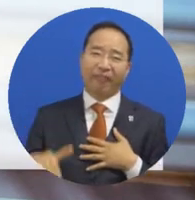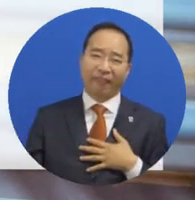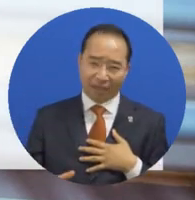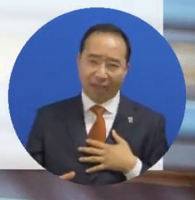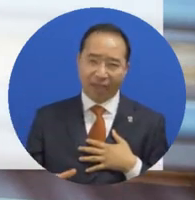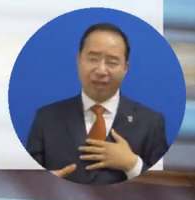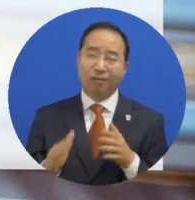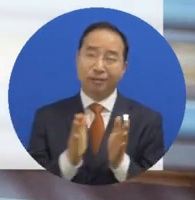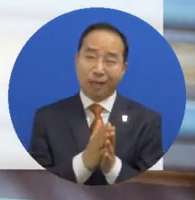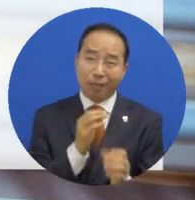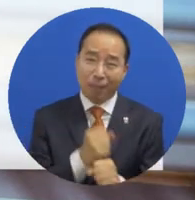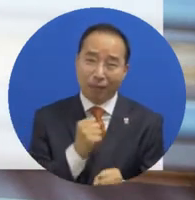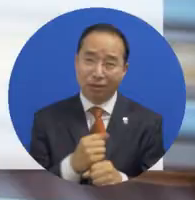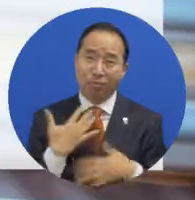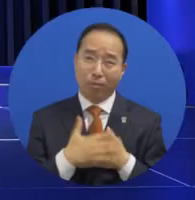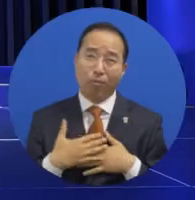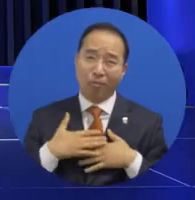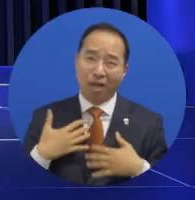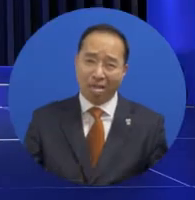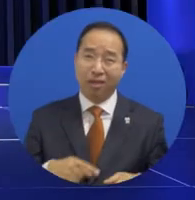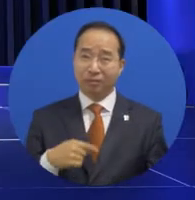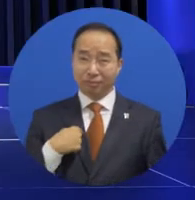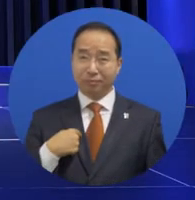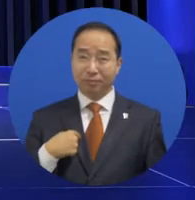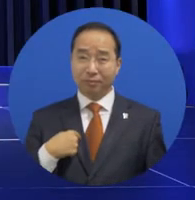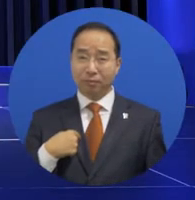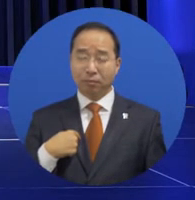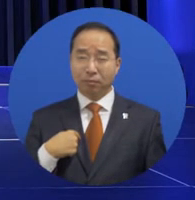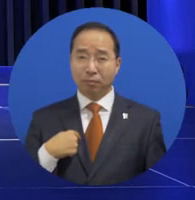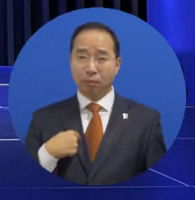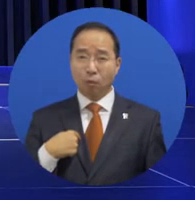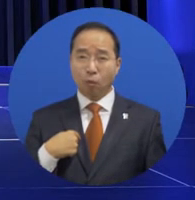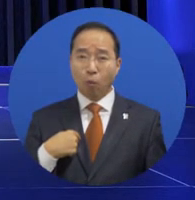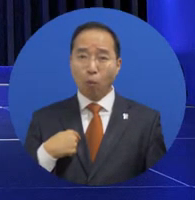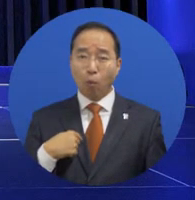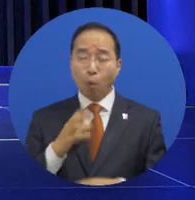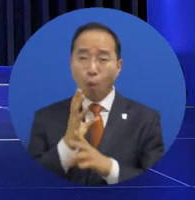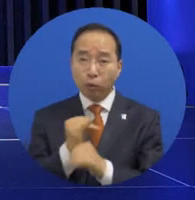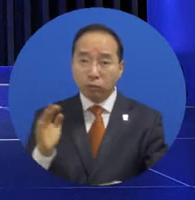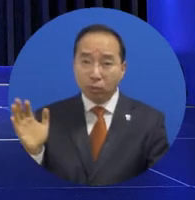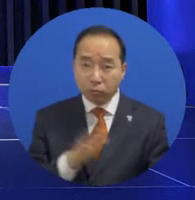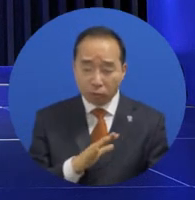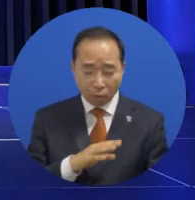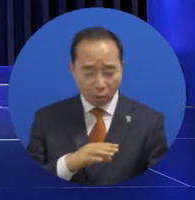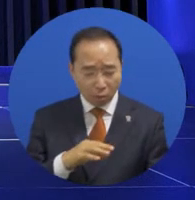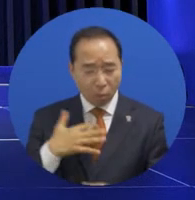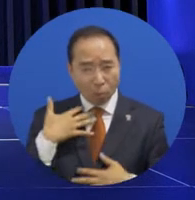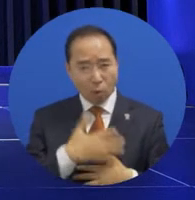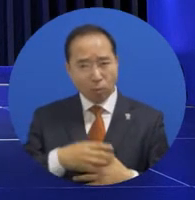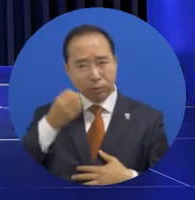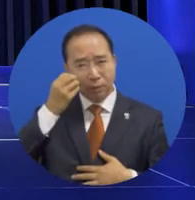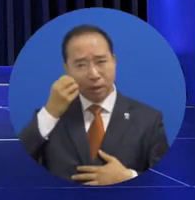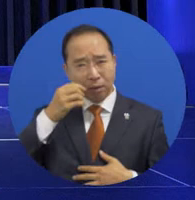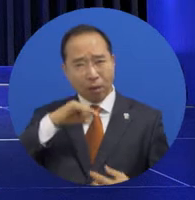책을 만드는 그런 에디터가 도대체 어떤 신호를 어떻게 알아듣고 어떤 행동을